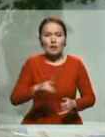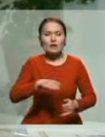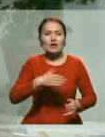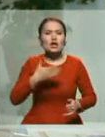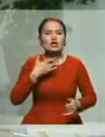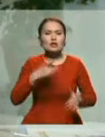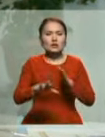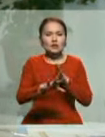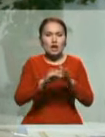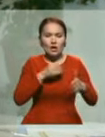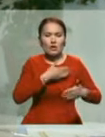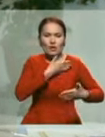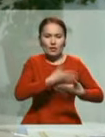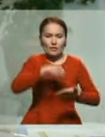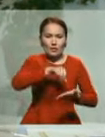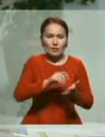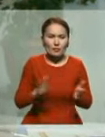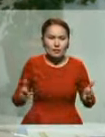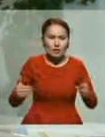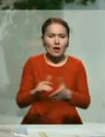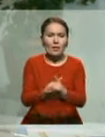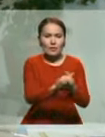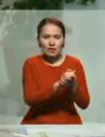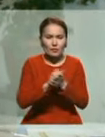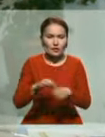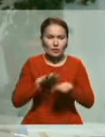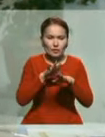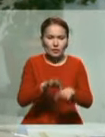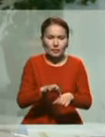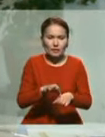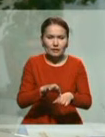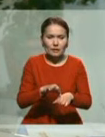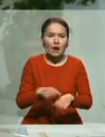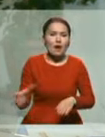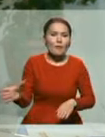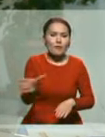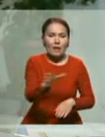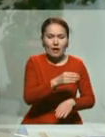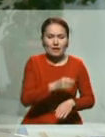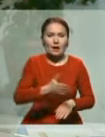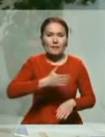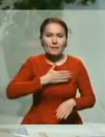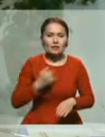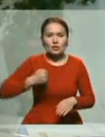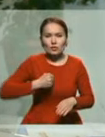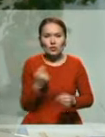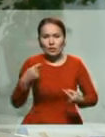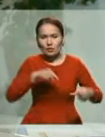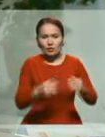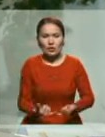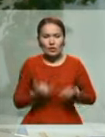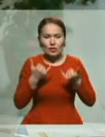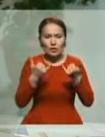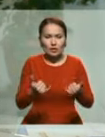жоғарғы жауапкершілікпен, ұйымшылдықпен, береке бірлікпен өтті. Жалпы адамзаттың барлығын бауырым деп сүйетін, бірін бірі дос көретін